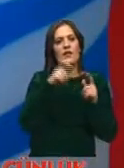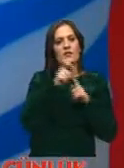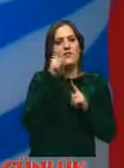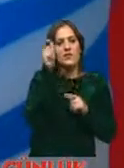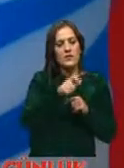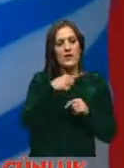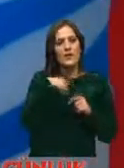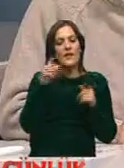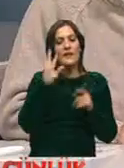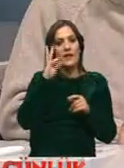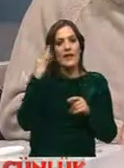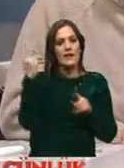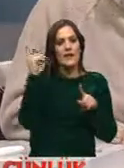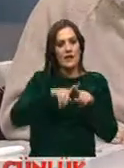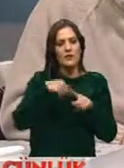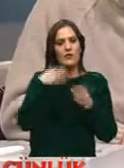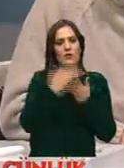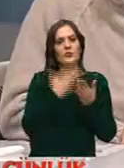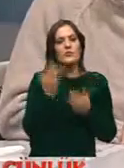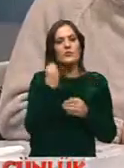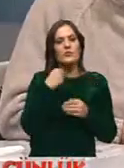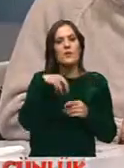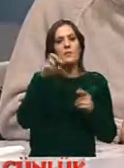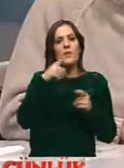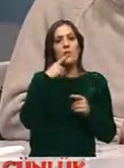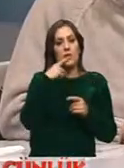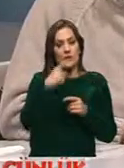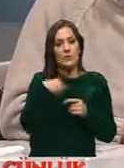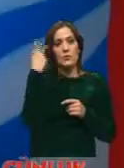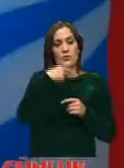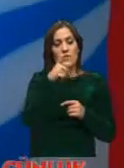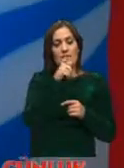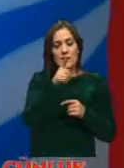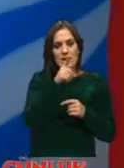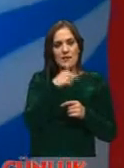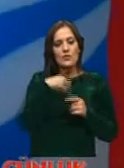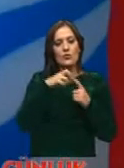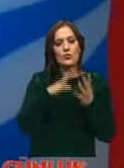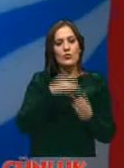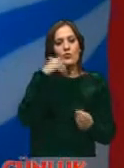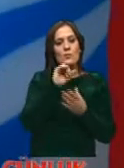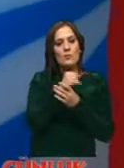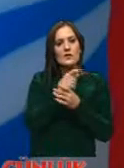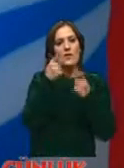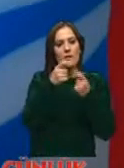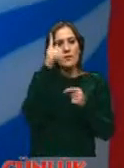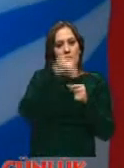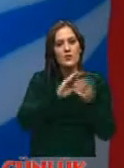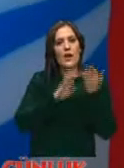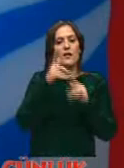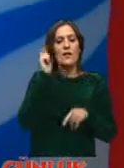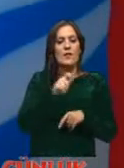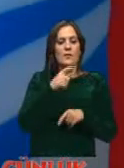Çağdaş değer kattınız programımıza. Çok güzel oldu. Platon demiş ki müzik sesin ruhun meziyetlerini eğitmek için